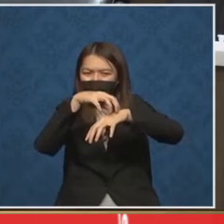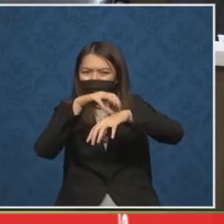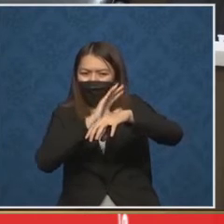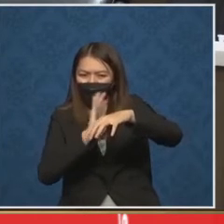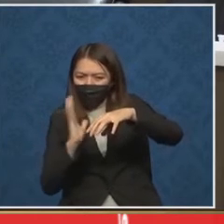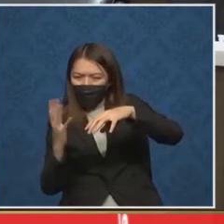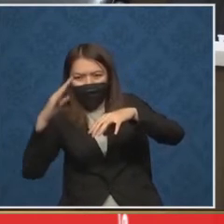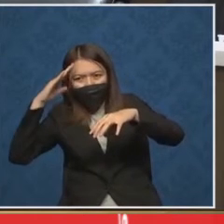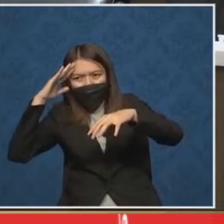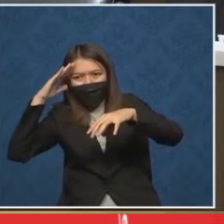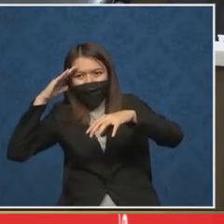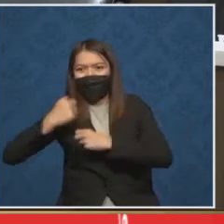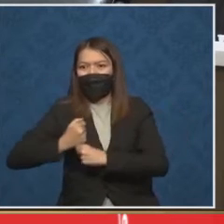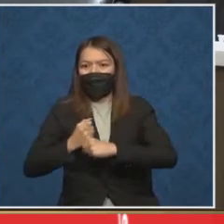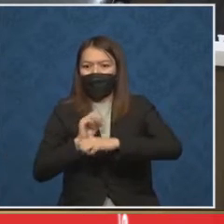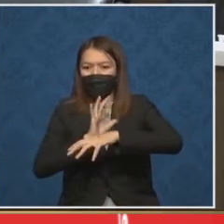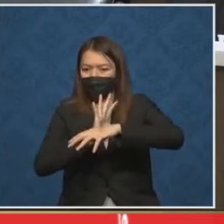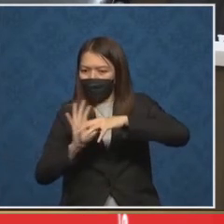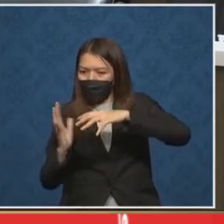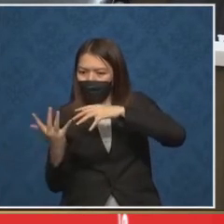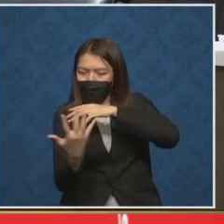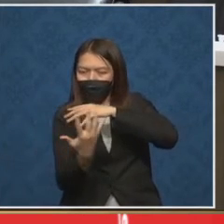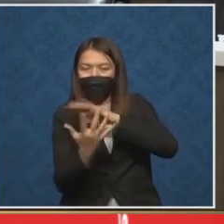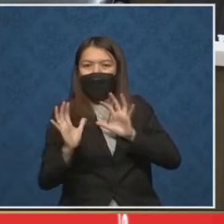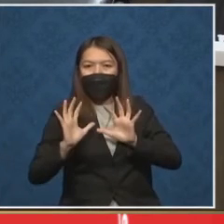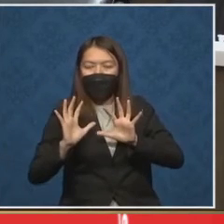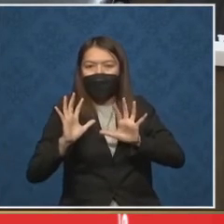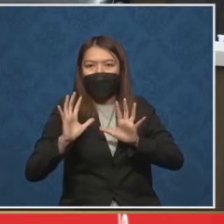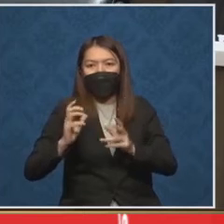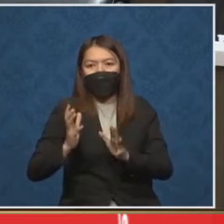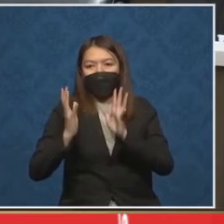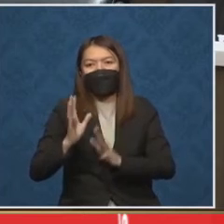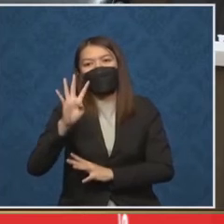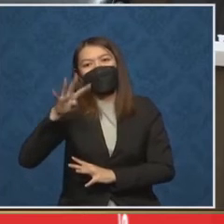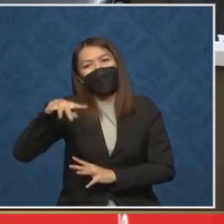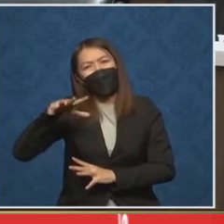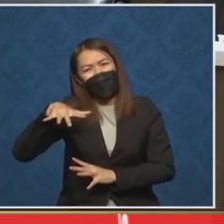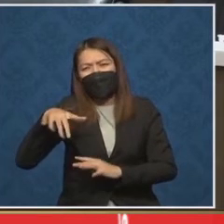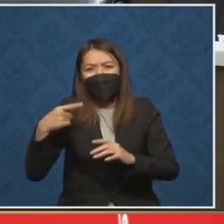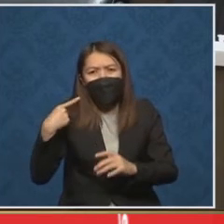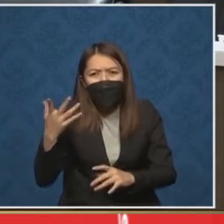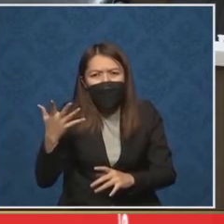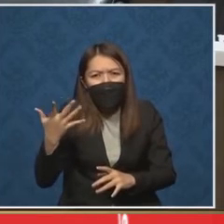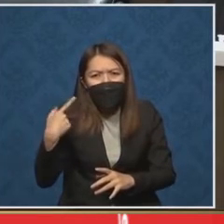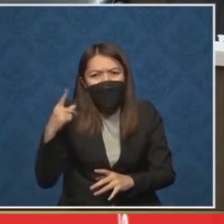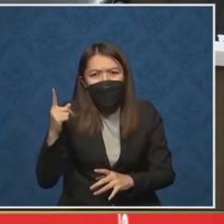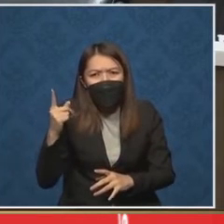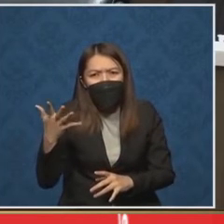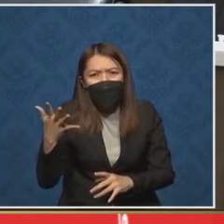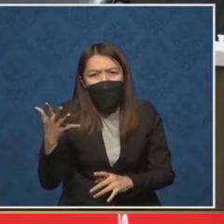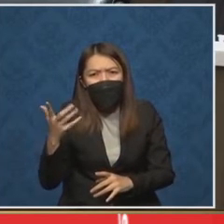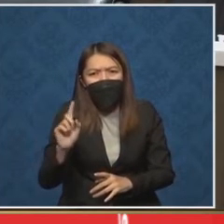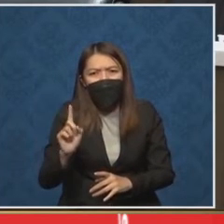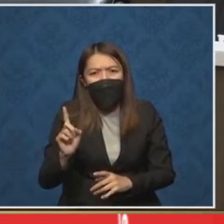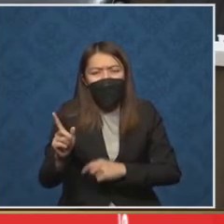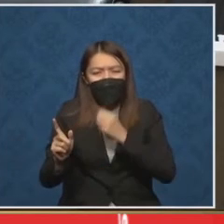ทหารไปล้อมวัดใช้กำลัง 4-5 พันคนแล้วก็ไม่ได้อะไร มันสะใจกันหรือยังไงไม่รู้เพราะนั้น